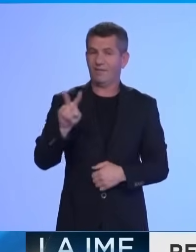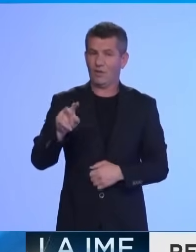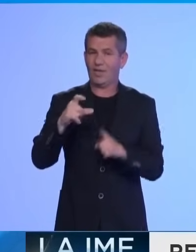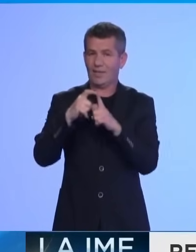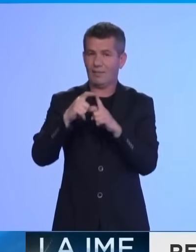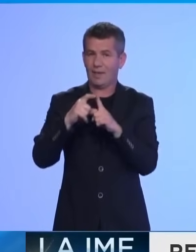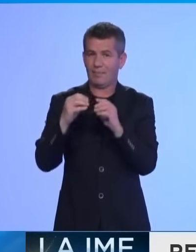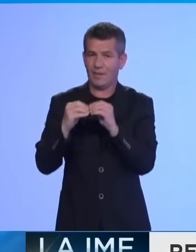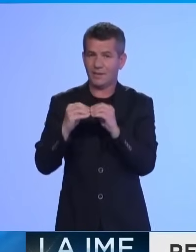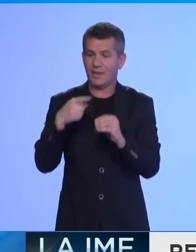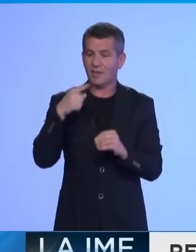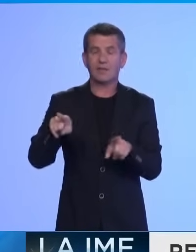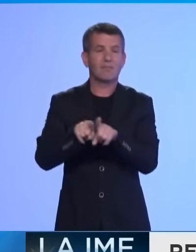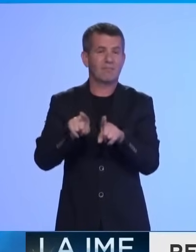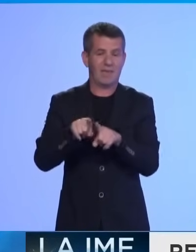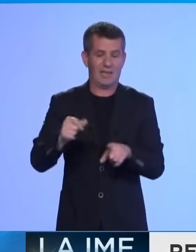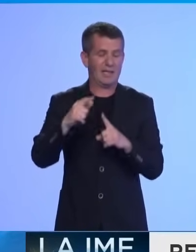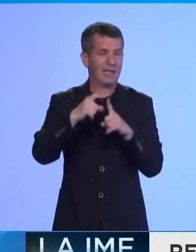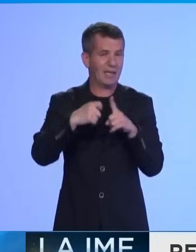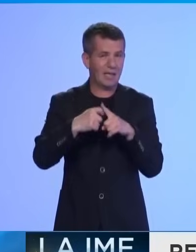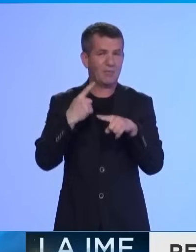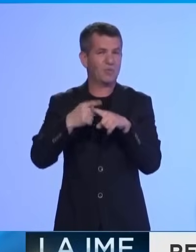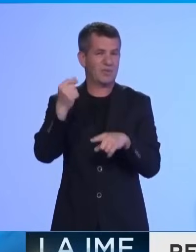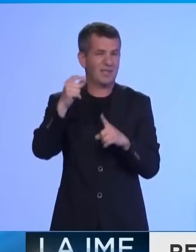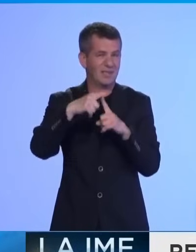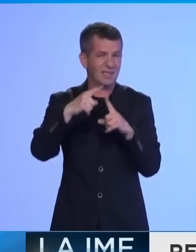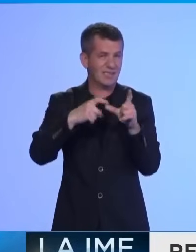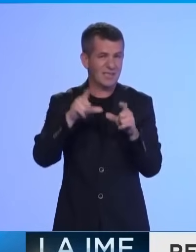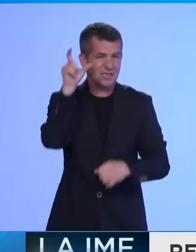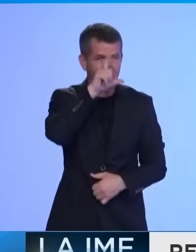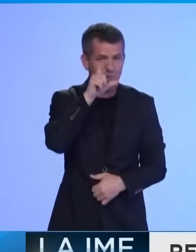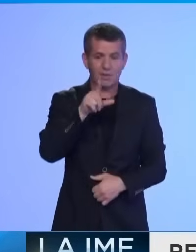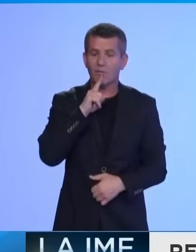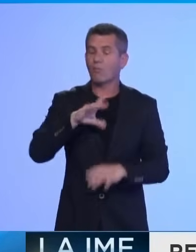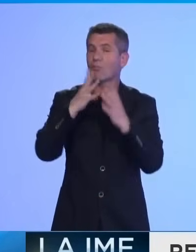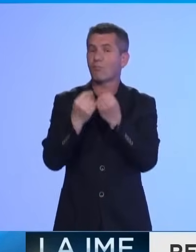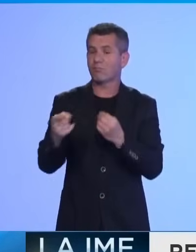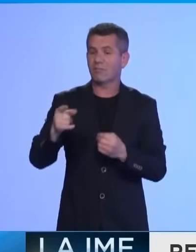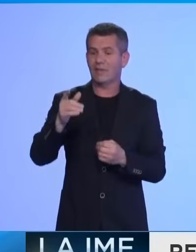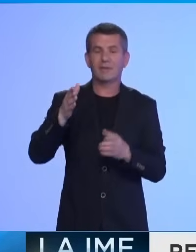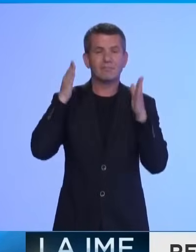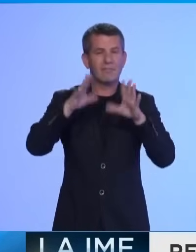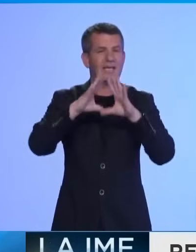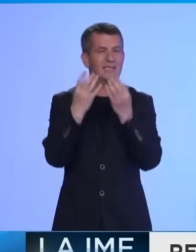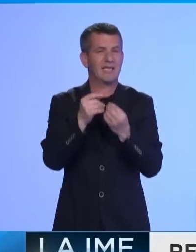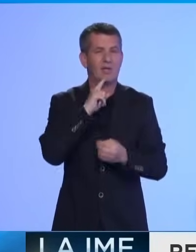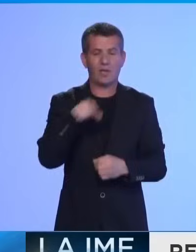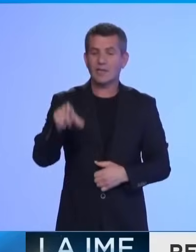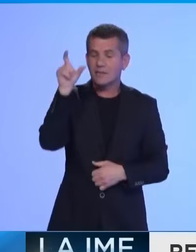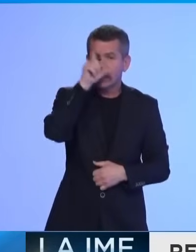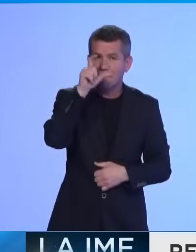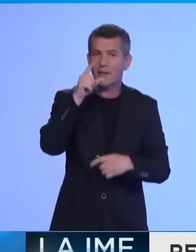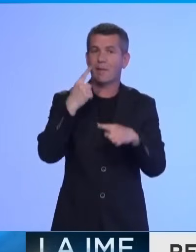RTS-n. Ndërtimi naracionit që kushdo që raporton ndryshe nga bindjet politike të tjetrit është me Serbin dhe